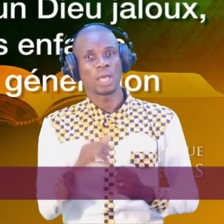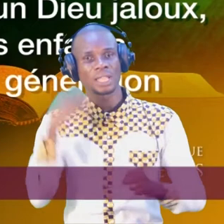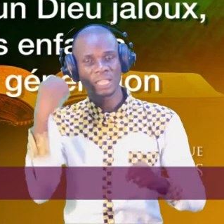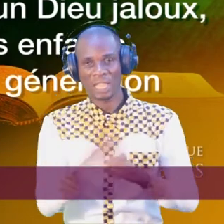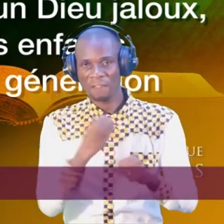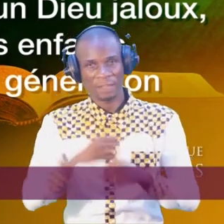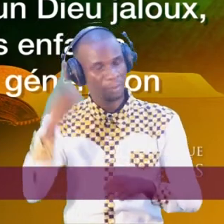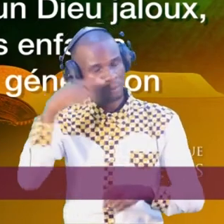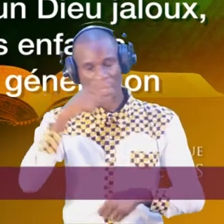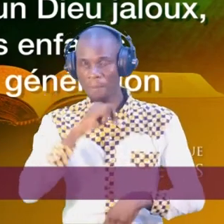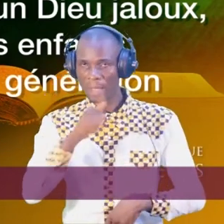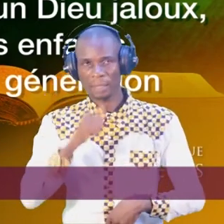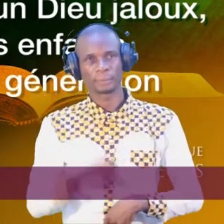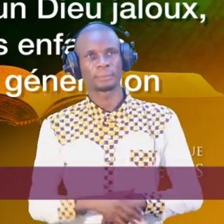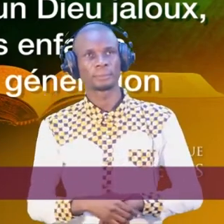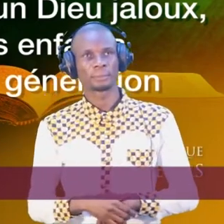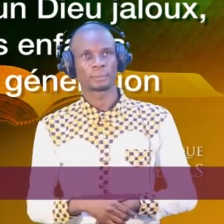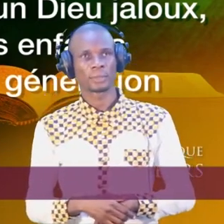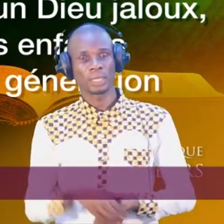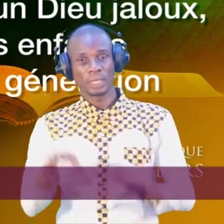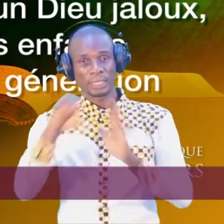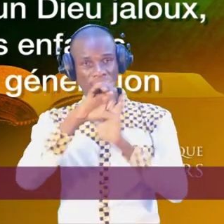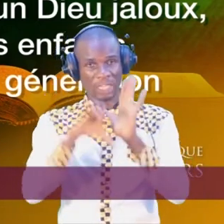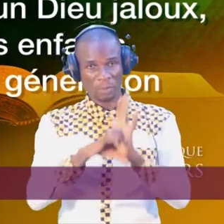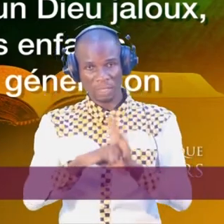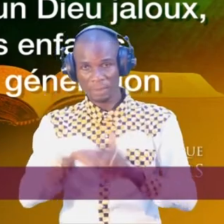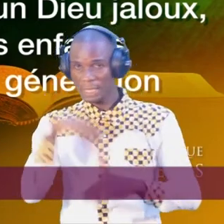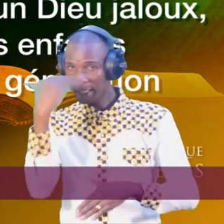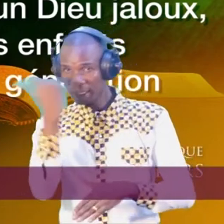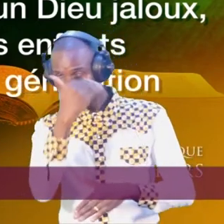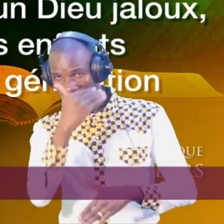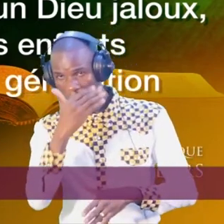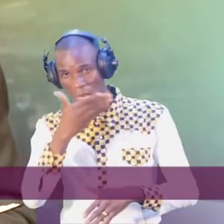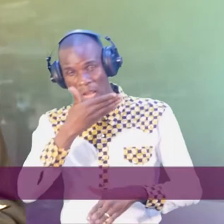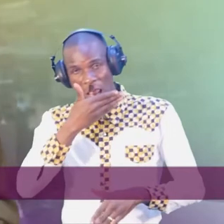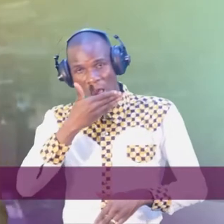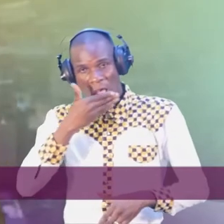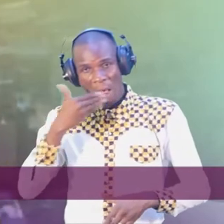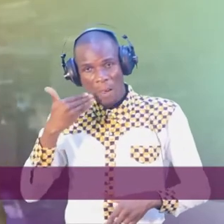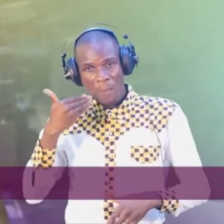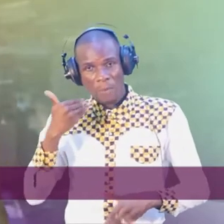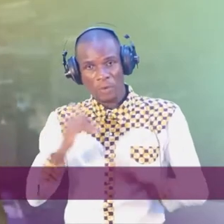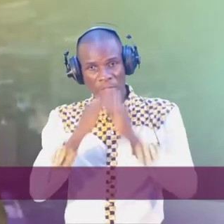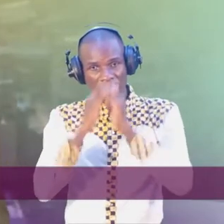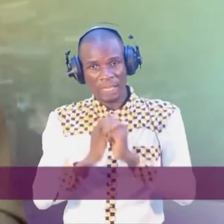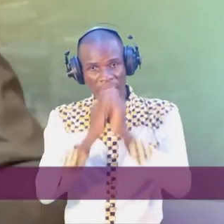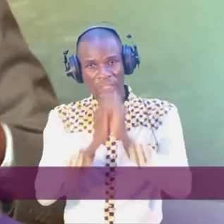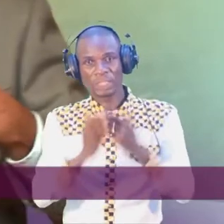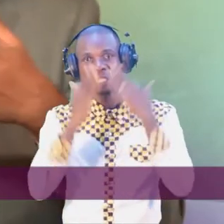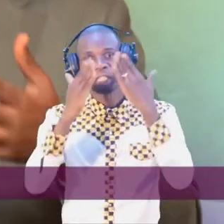Usivisujudie wala kuvitumikia, kwa kuwa mimi Bwana Mungu wako ni Mungu mwenye wivu.